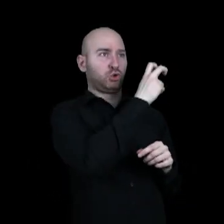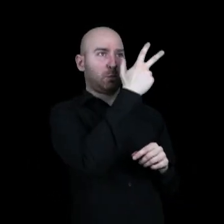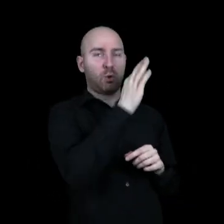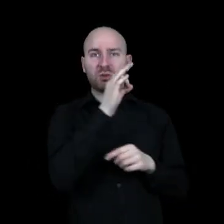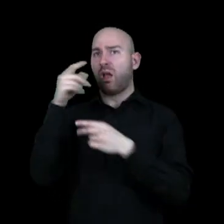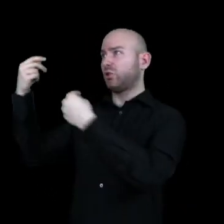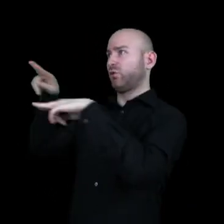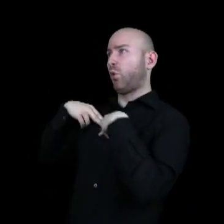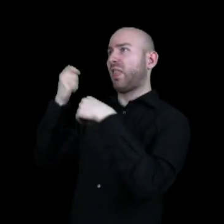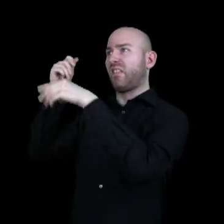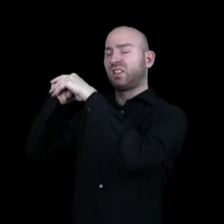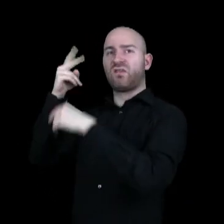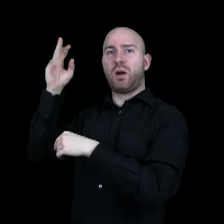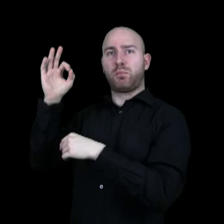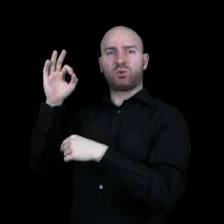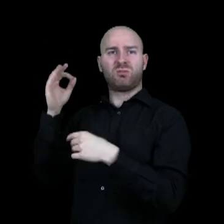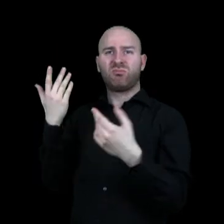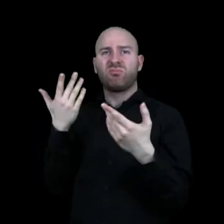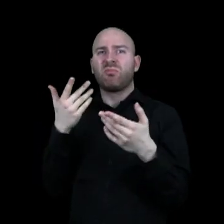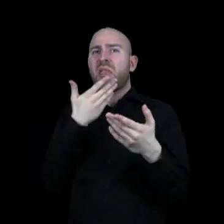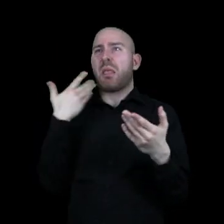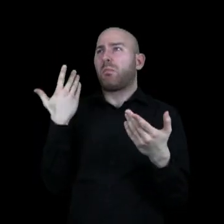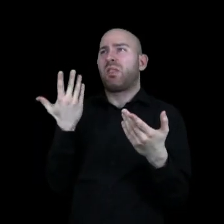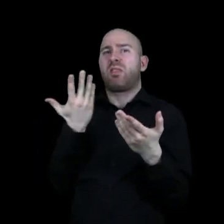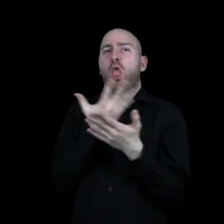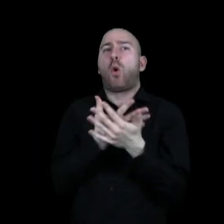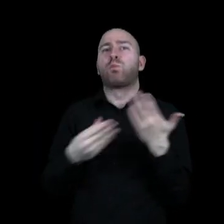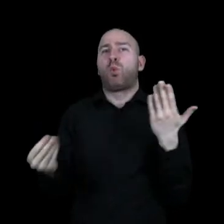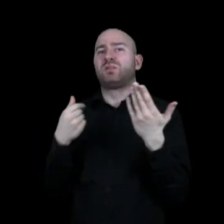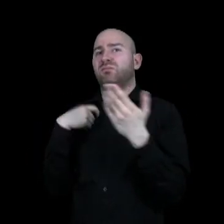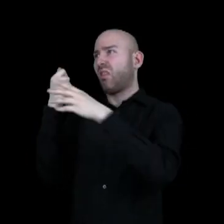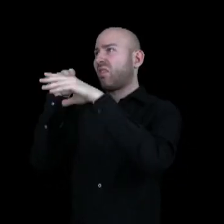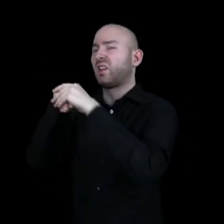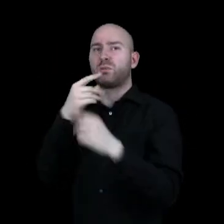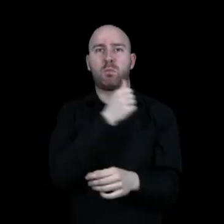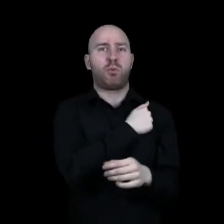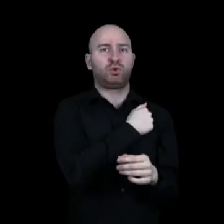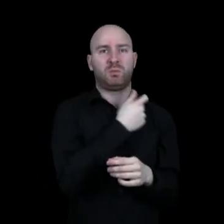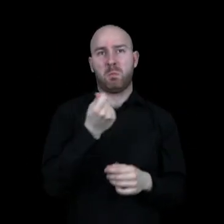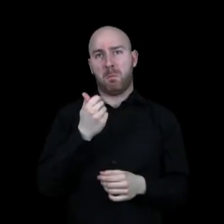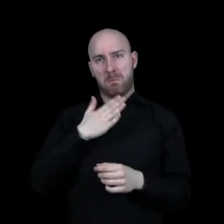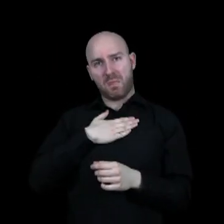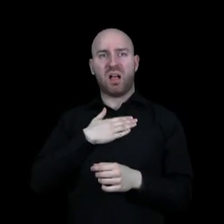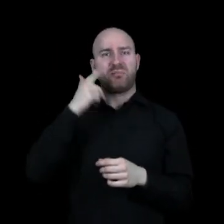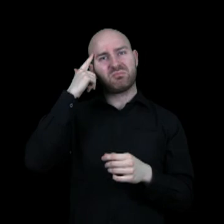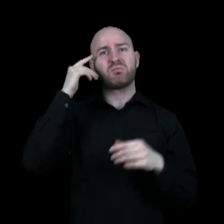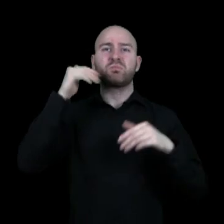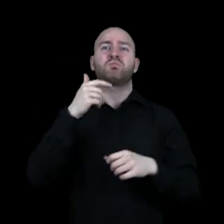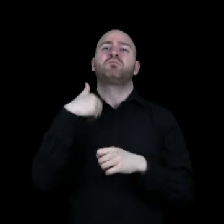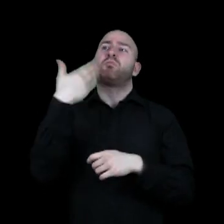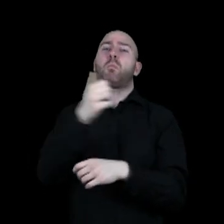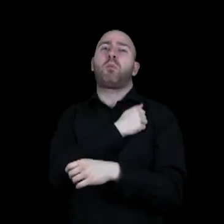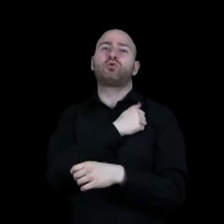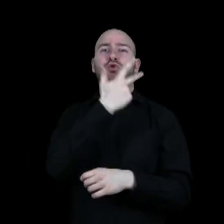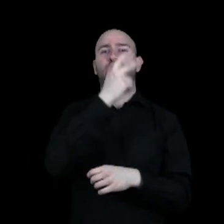zwrot. Nie zdecydujecie się tylko na zadanie F, bo tutaj nie pokryjecie własnego kosztu pożyczki. Jeśli macie pożyczyć za 3%